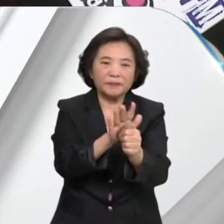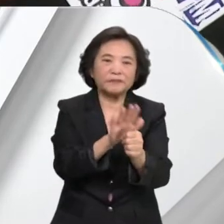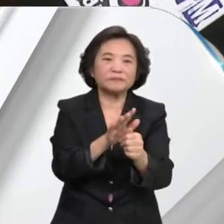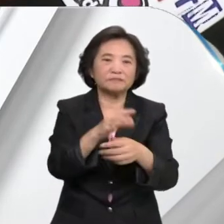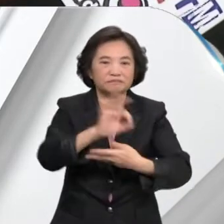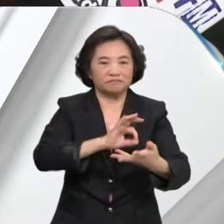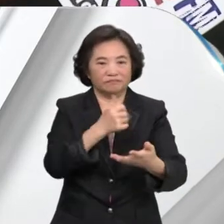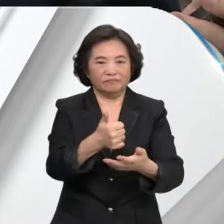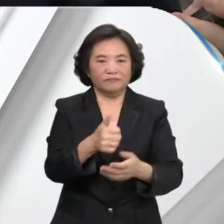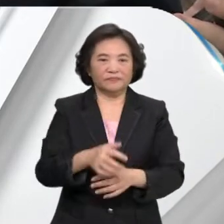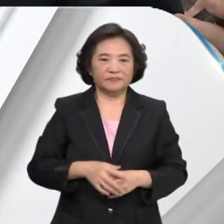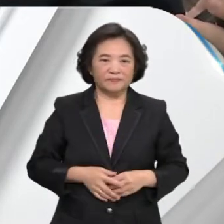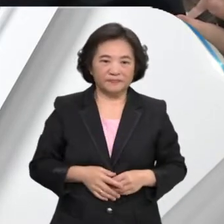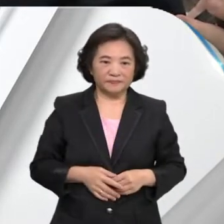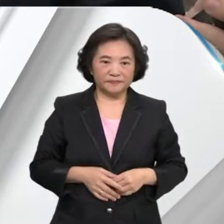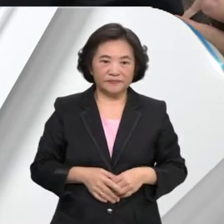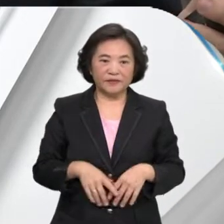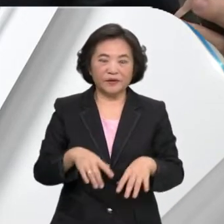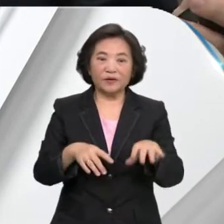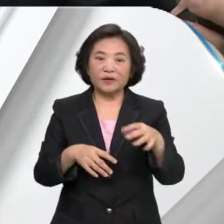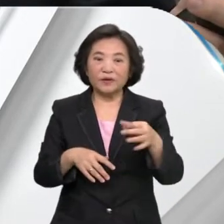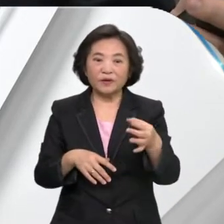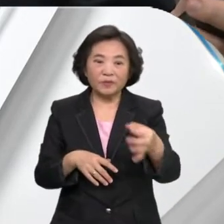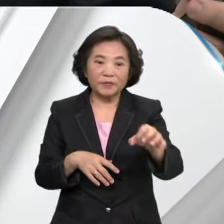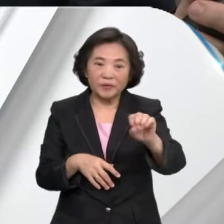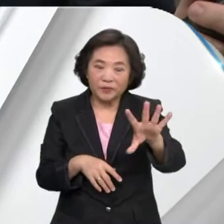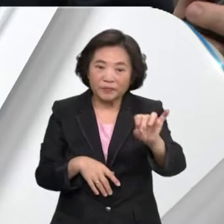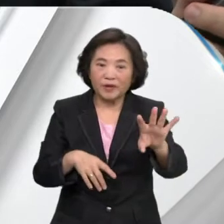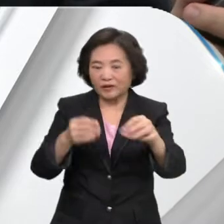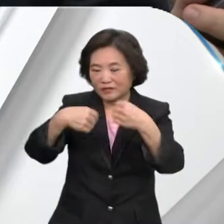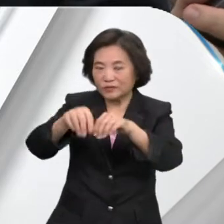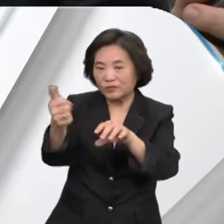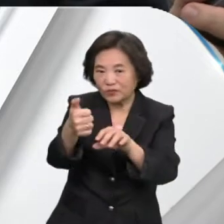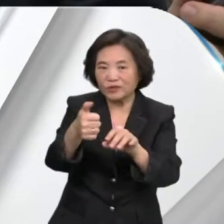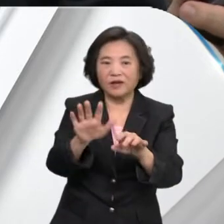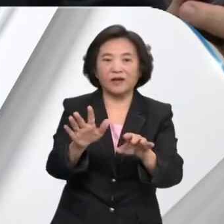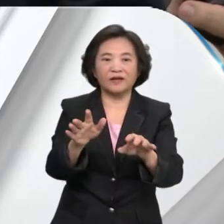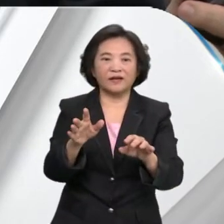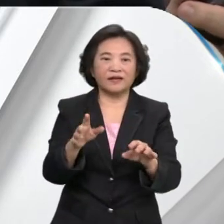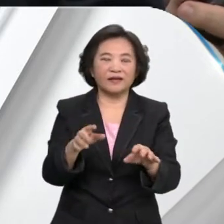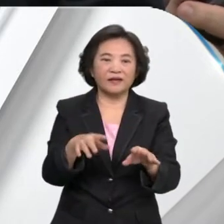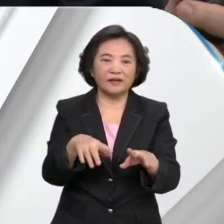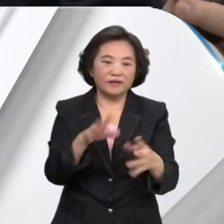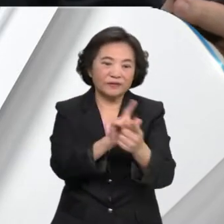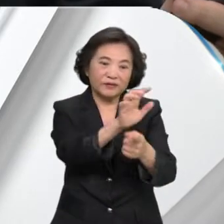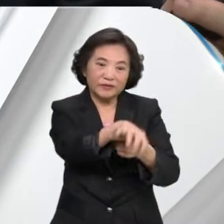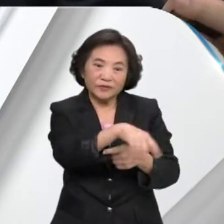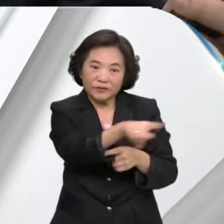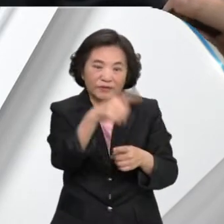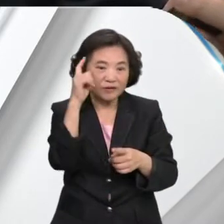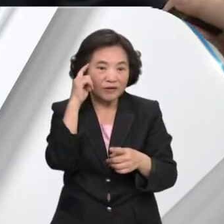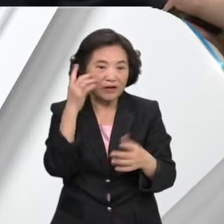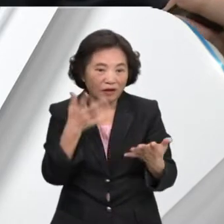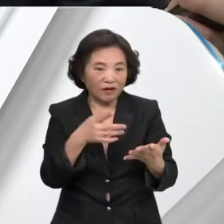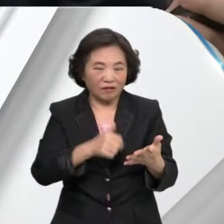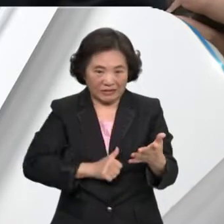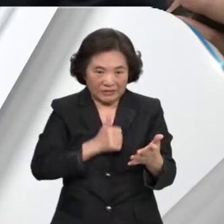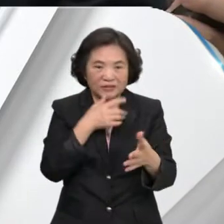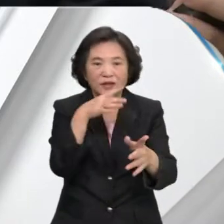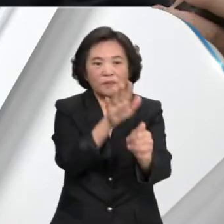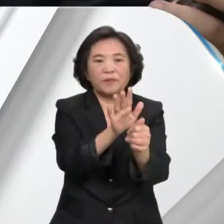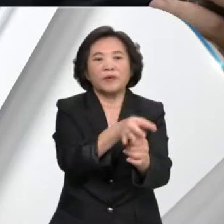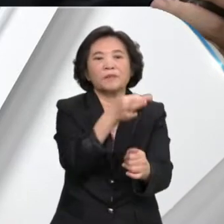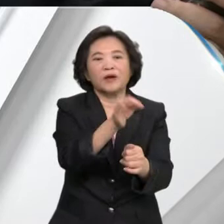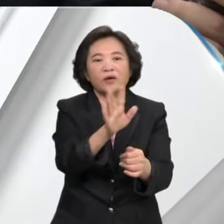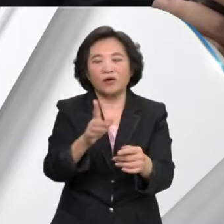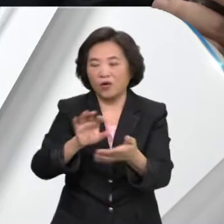更加的一个稳定。 满500块，他就送50块的那个购物金嘛。那对那个农友来讲是有得到实质的帮助。那